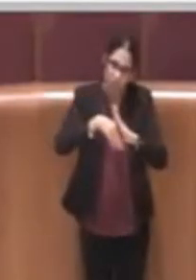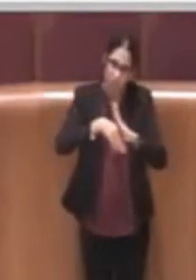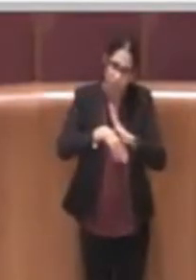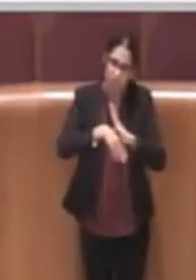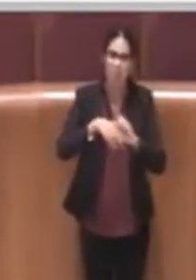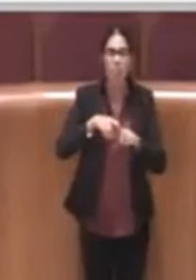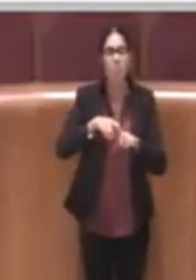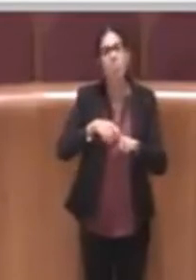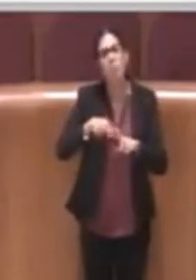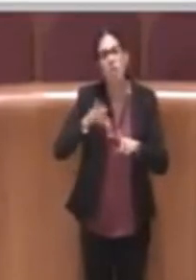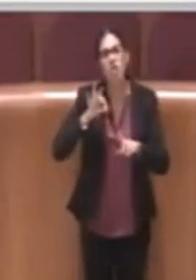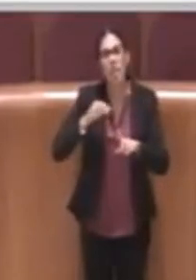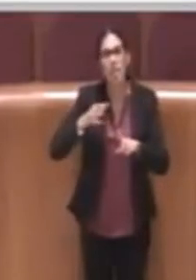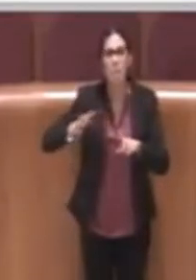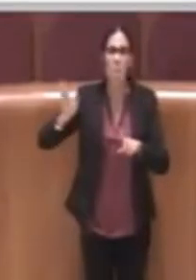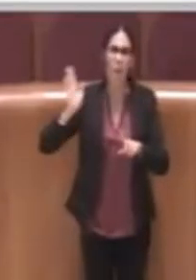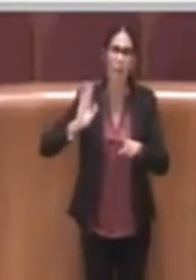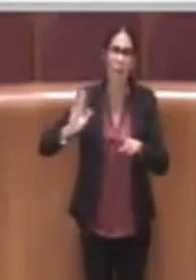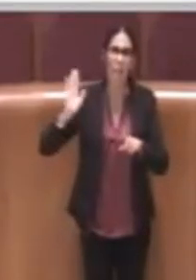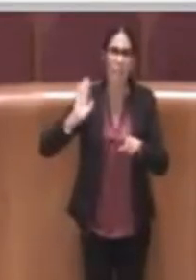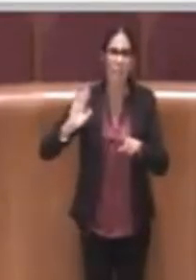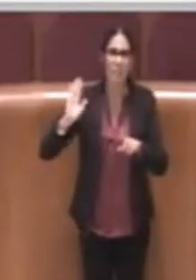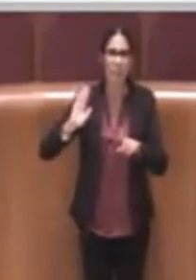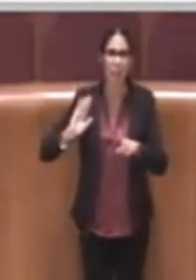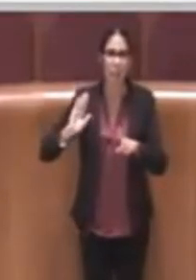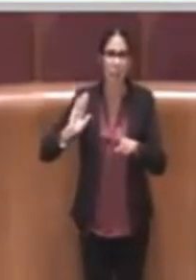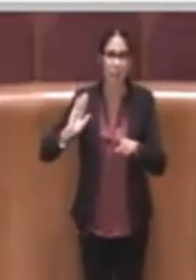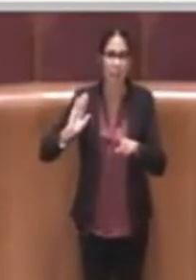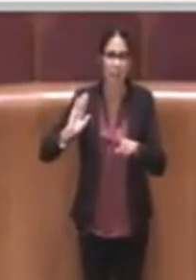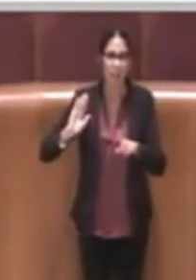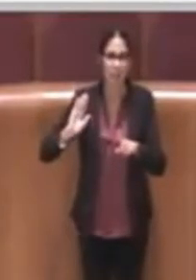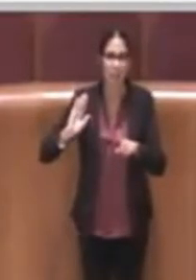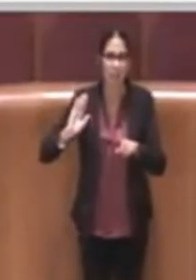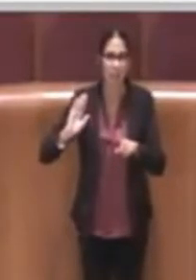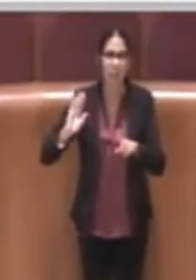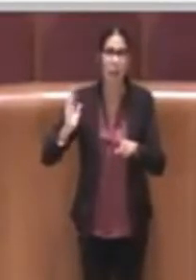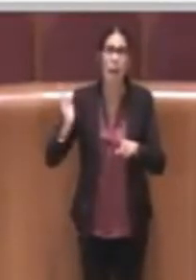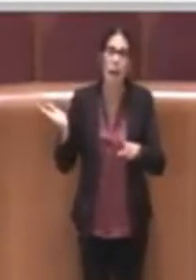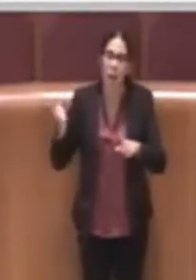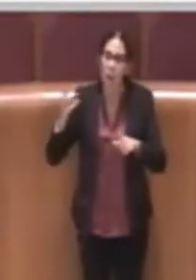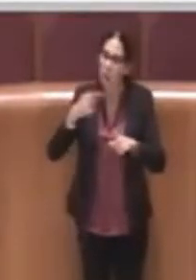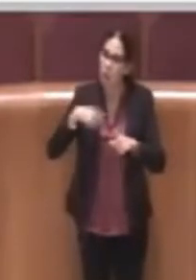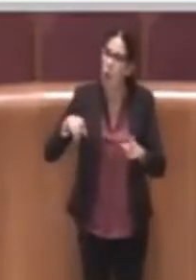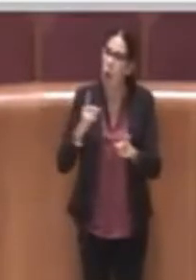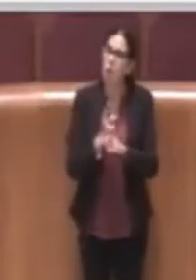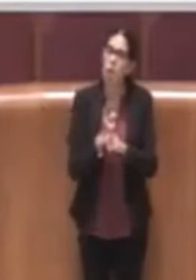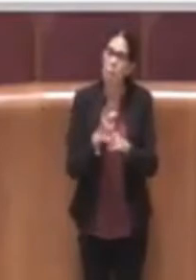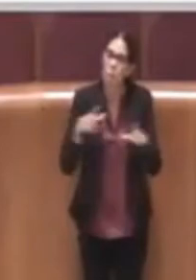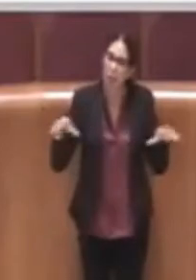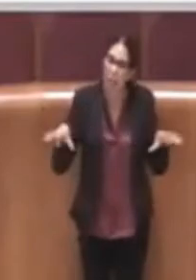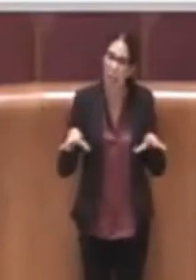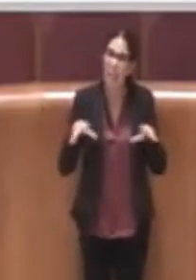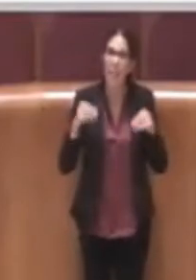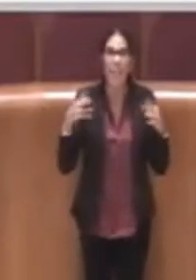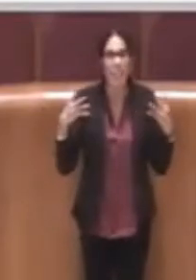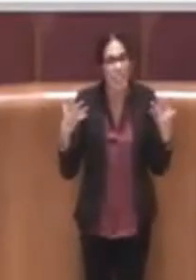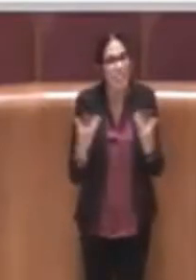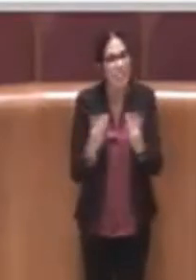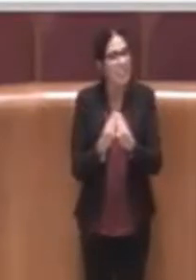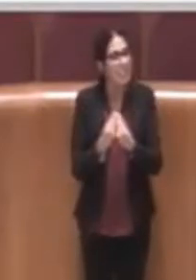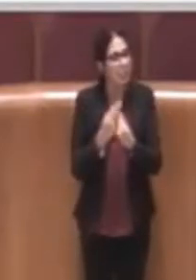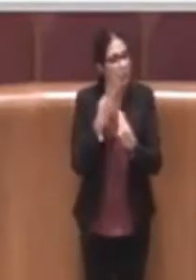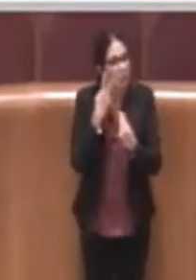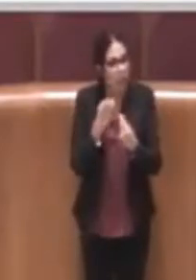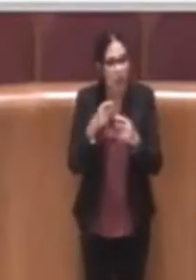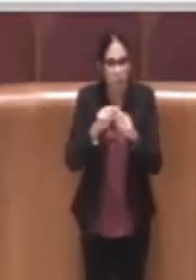passato, okay, noi dobbiamo in qualche modo trovare tutti insieme una strada per fermarle,